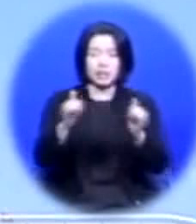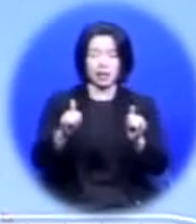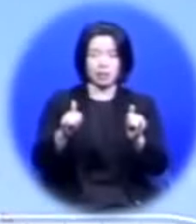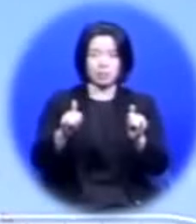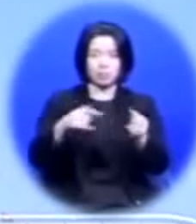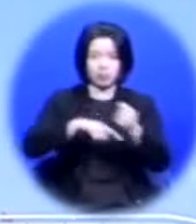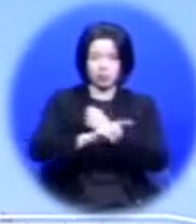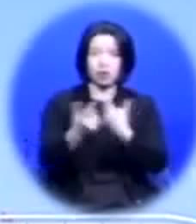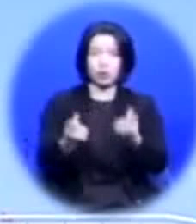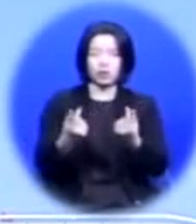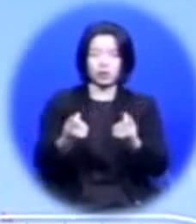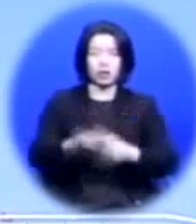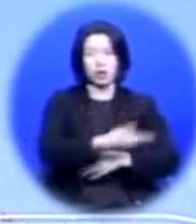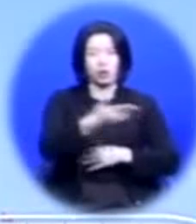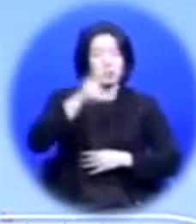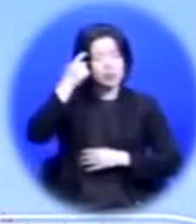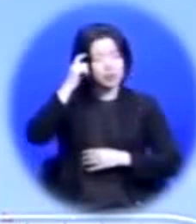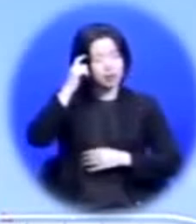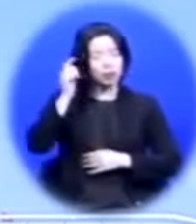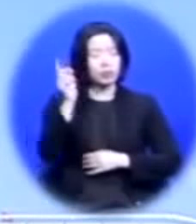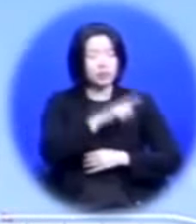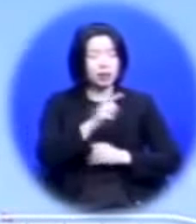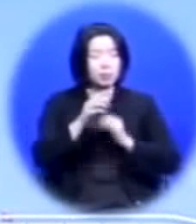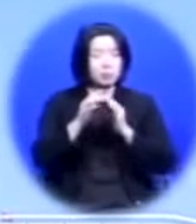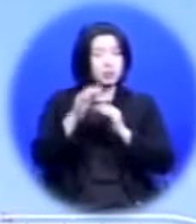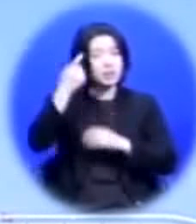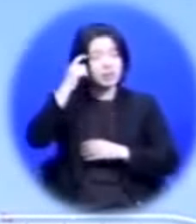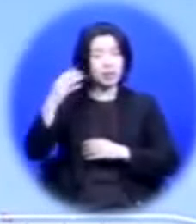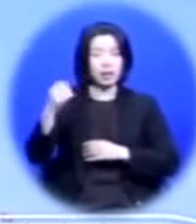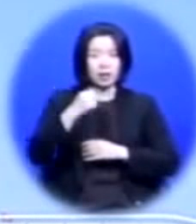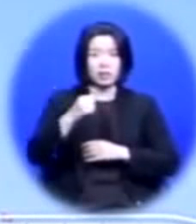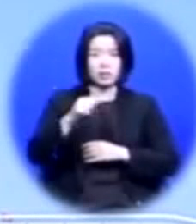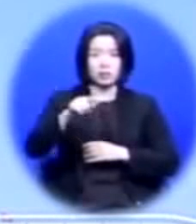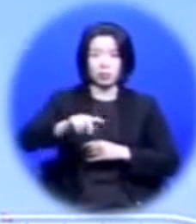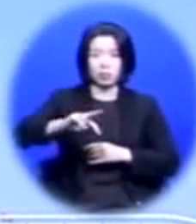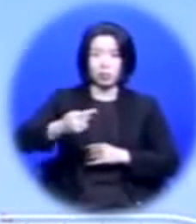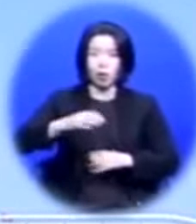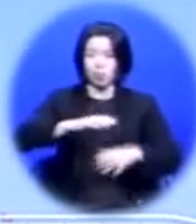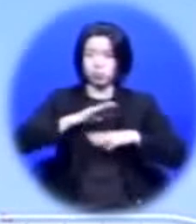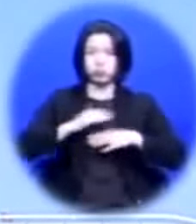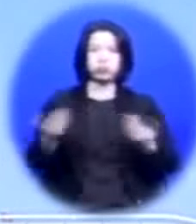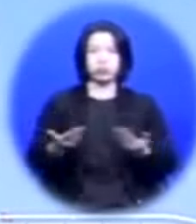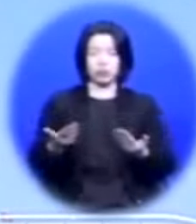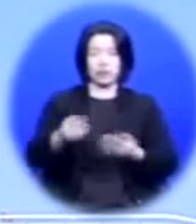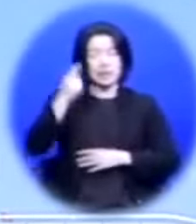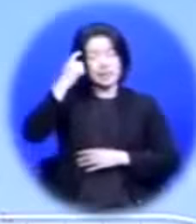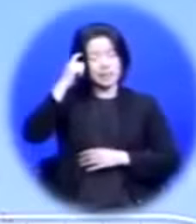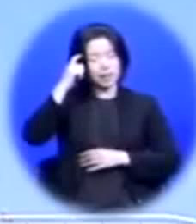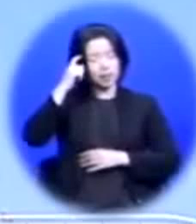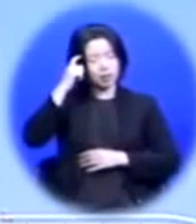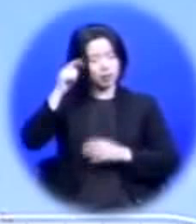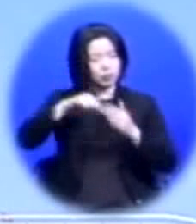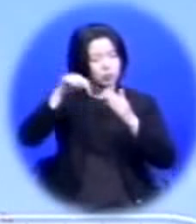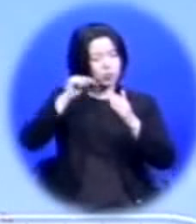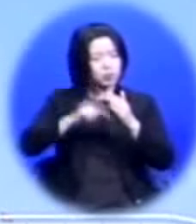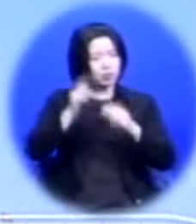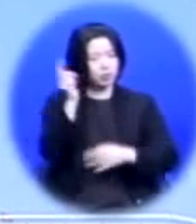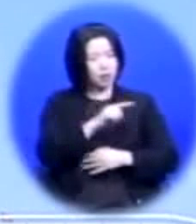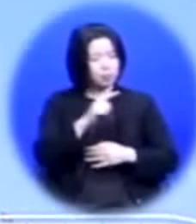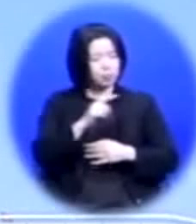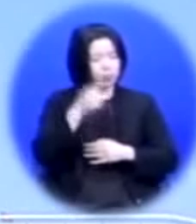뜻입니다 분 생각으로 나쁜 생각하는 것도 무서운 일입니다 생각으로 나쁜 생각하는